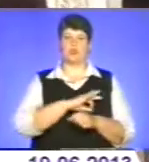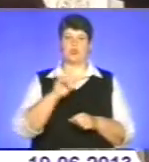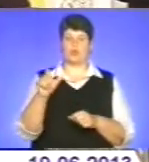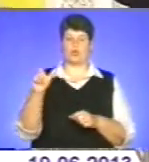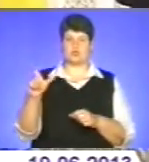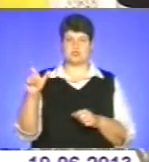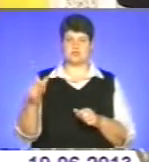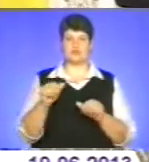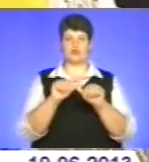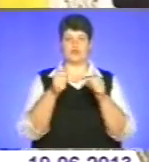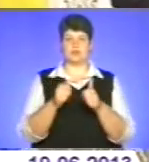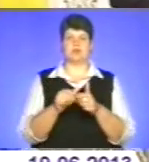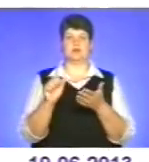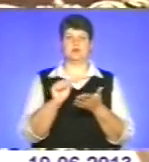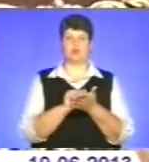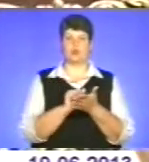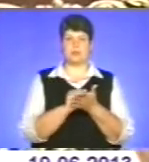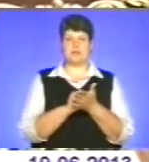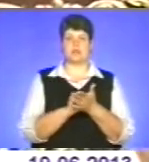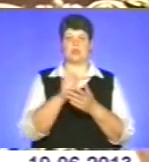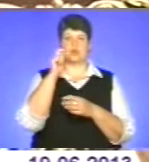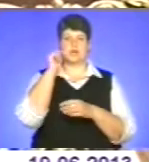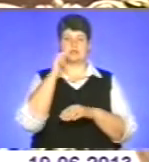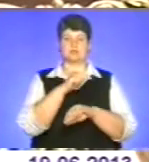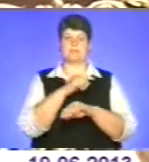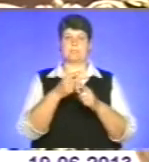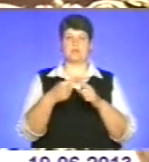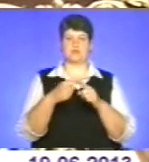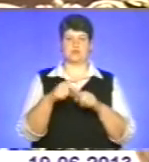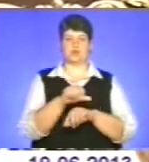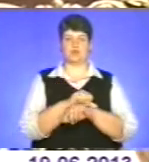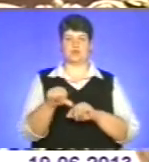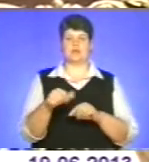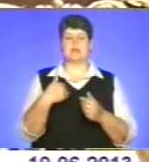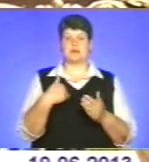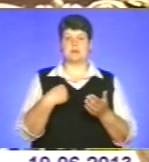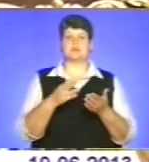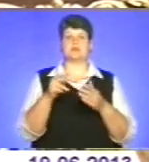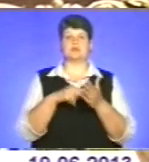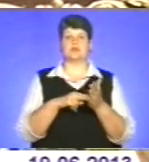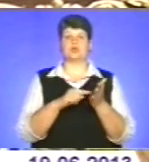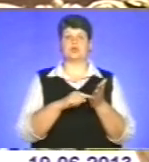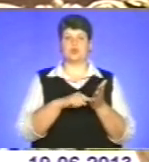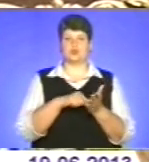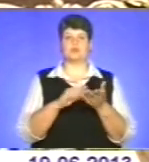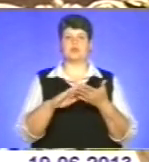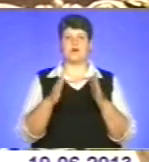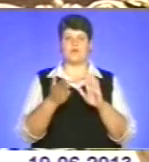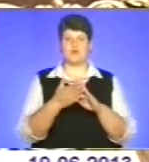оформлення українсько-білоруського кордону. Сьогодні нами наконец поставлена точка в вопросі договорно-правового